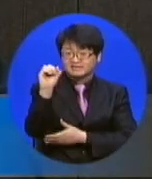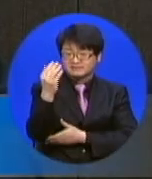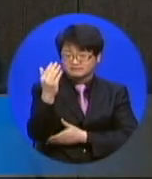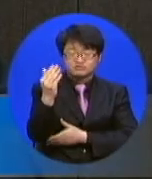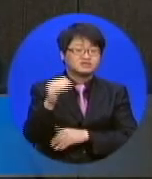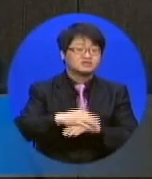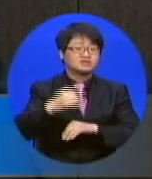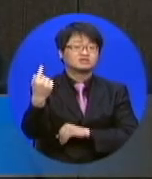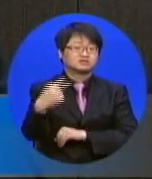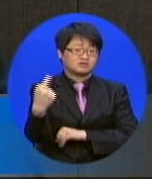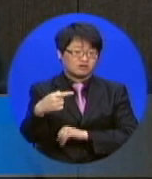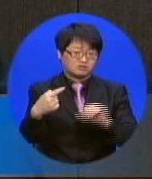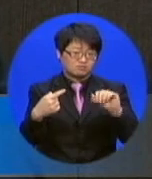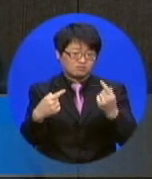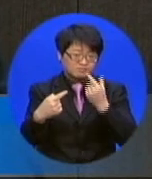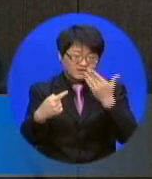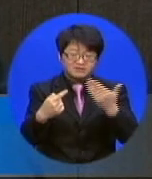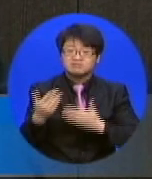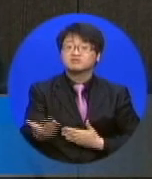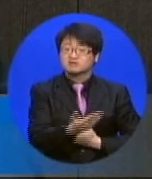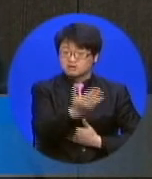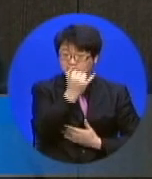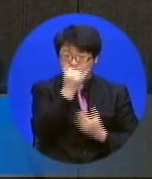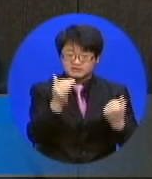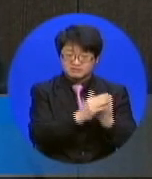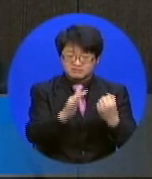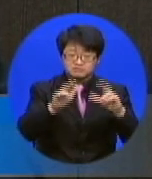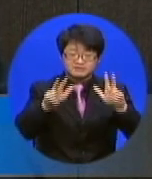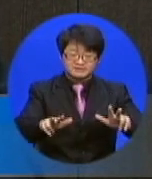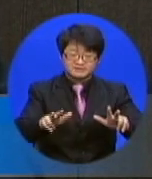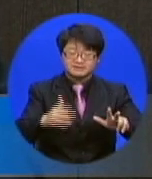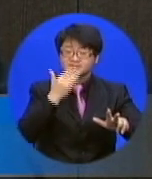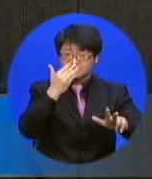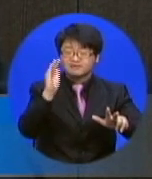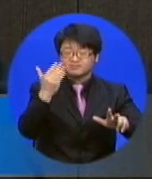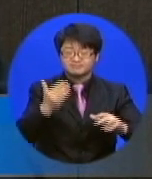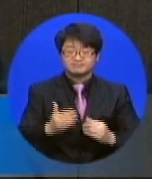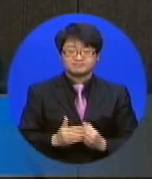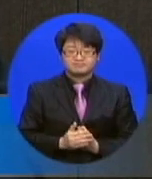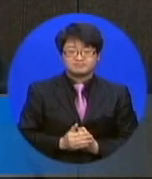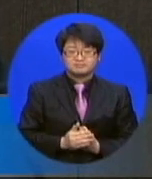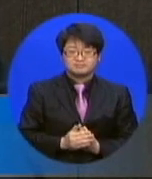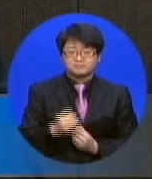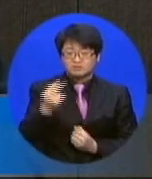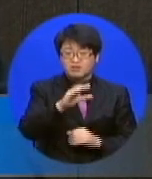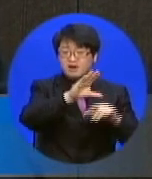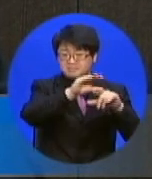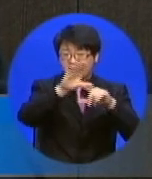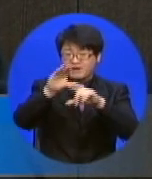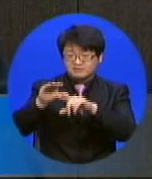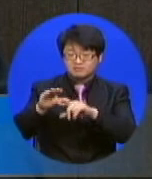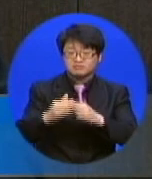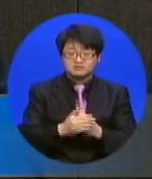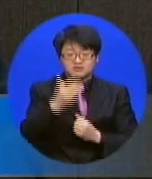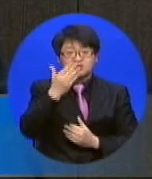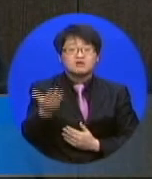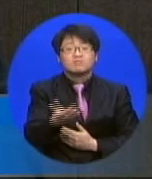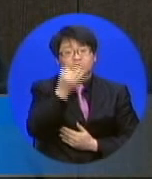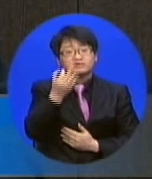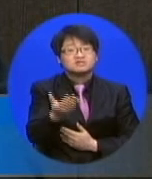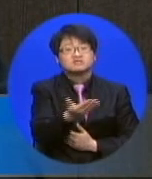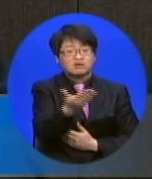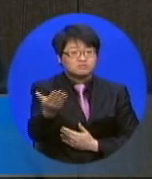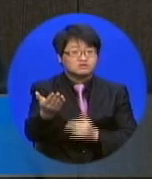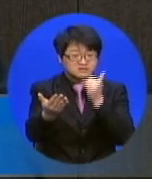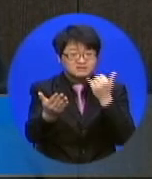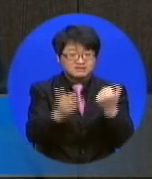와 있는데 독자들이 계시기 때문에 우리가 지금까지 왔고요. 또 방송은 시청자들이 계시기